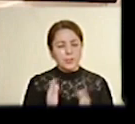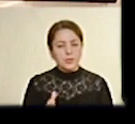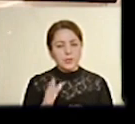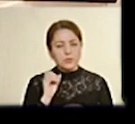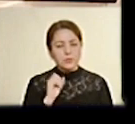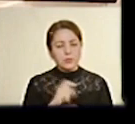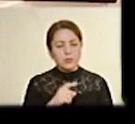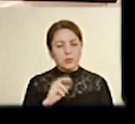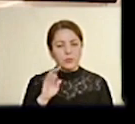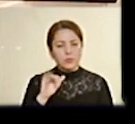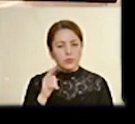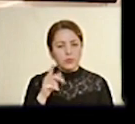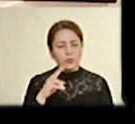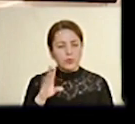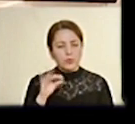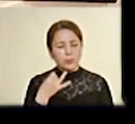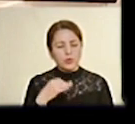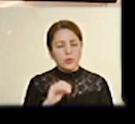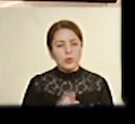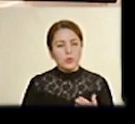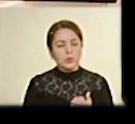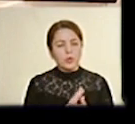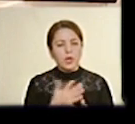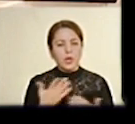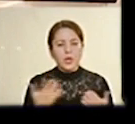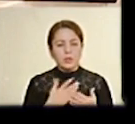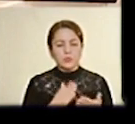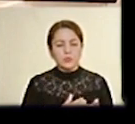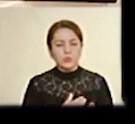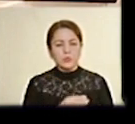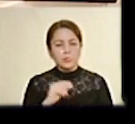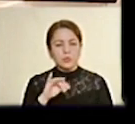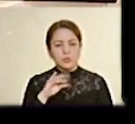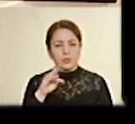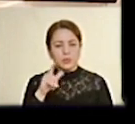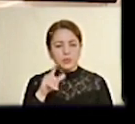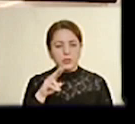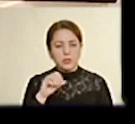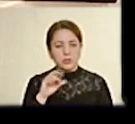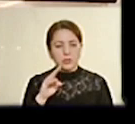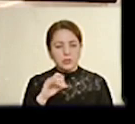topshirig'imiz. Bug'doy o'simligi qaysi suvda changlanadi?